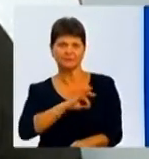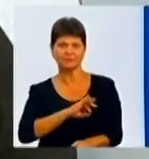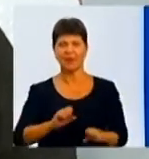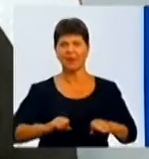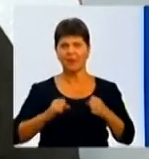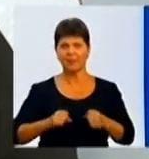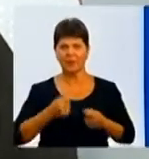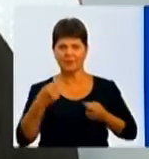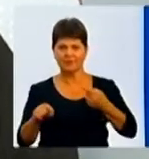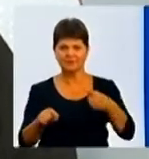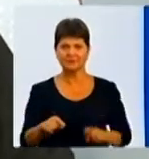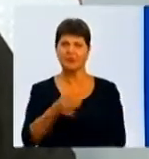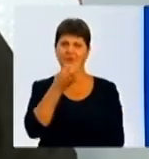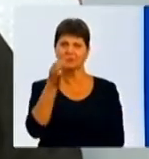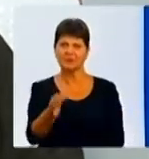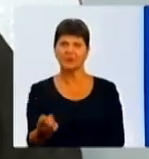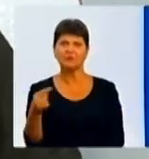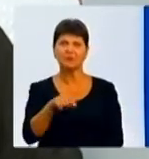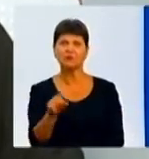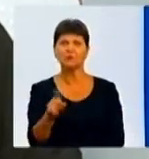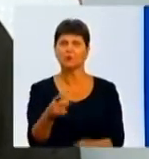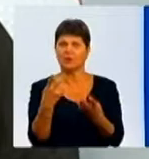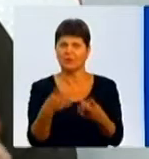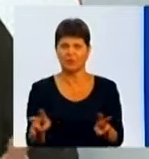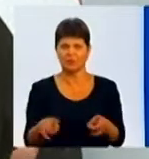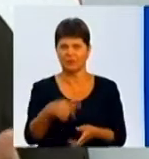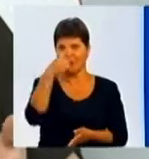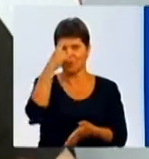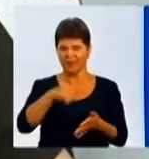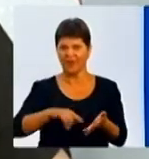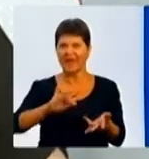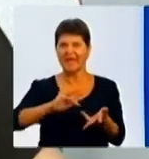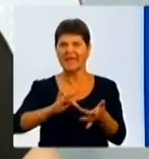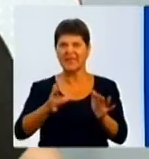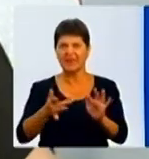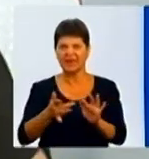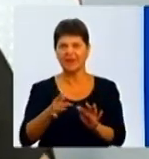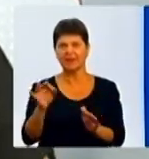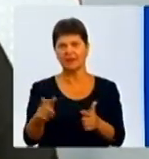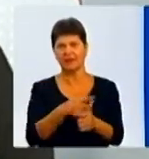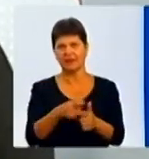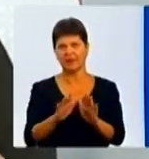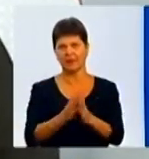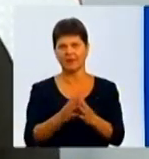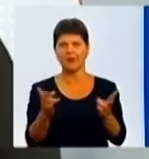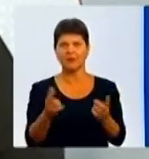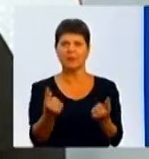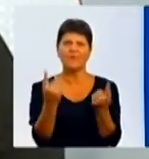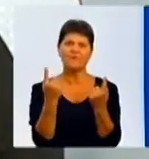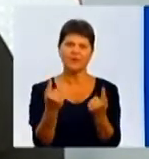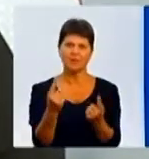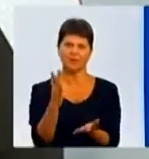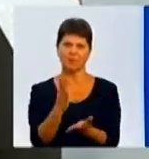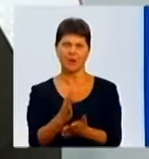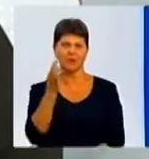різницю і наголошувала на тому, особливо, що не потрібно довіряти інтернету, подивитись, потім вийти в ліс. Потрібно мати дуже великий досвід і